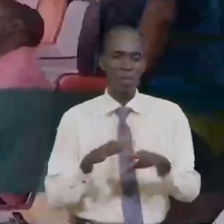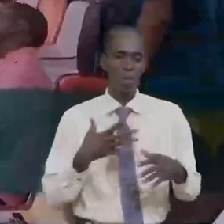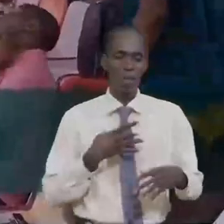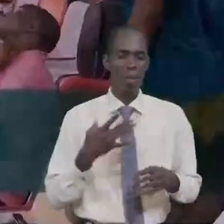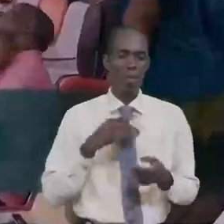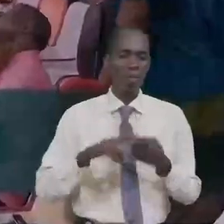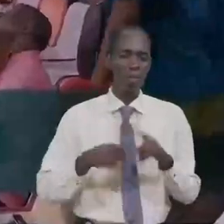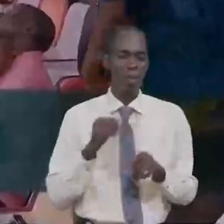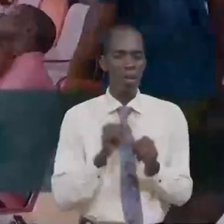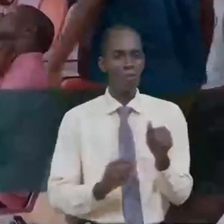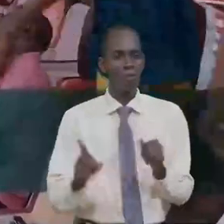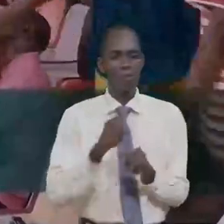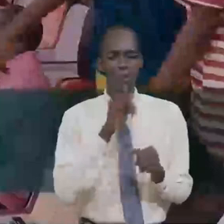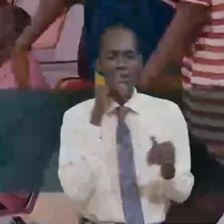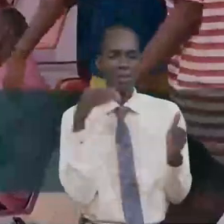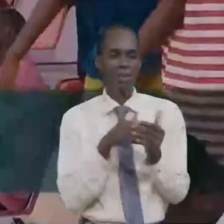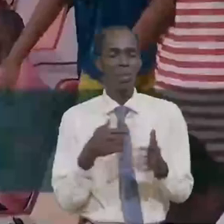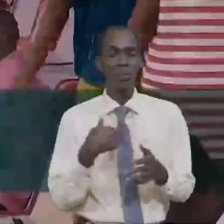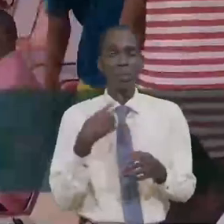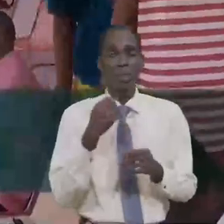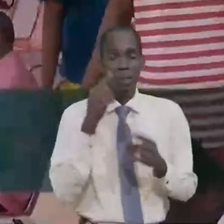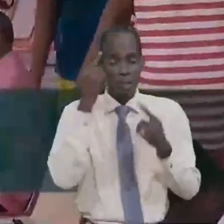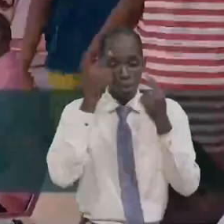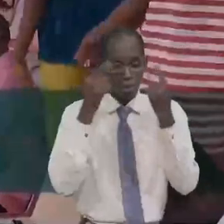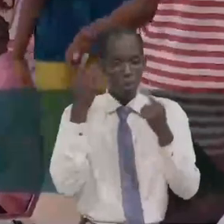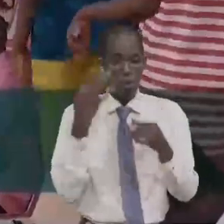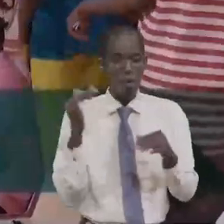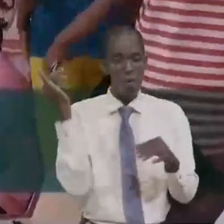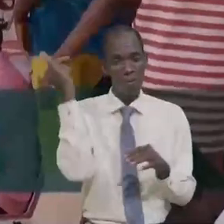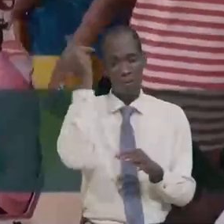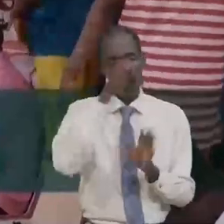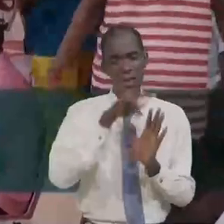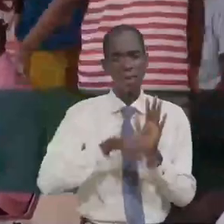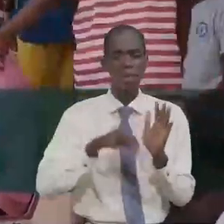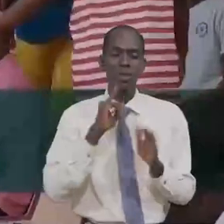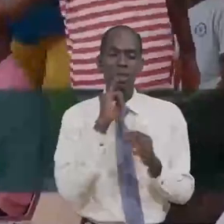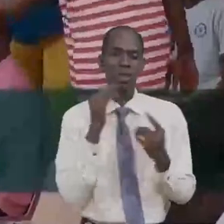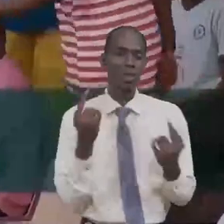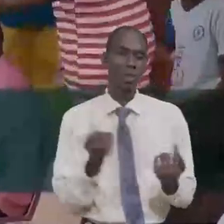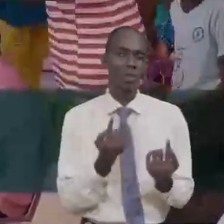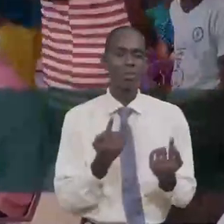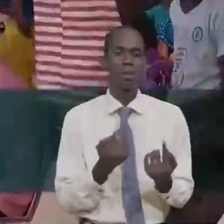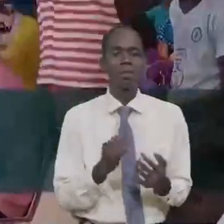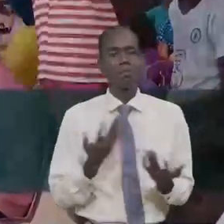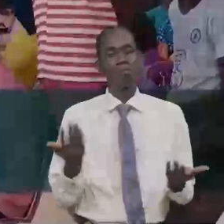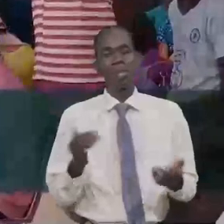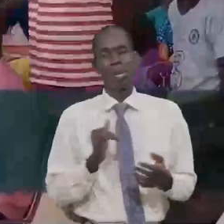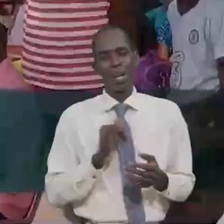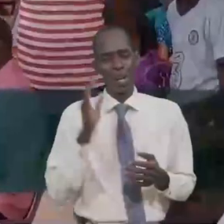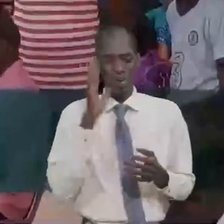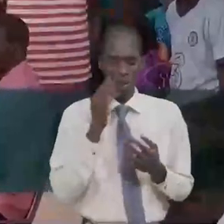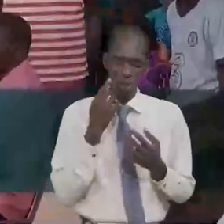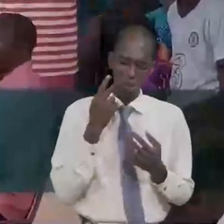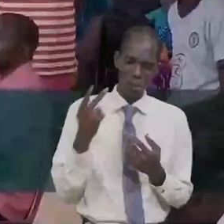la pensée de la folie et péché je vais voir si je peux avoir